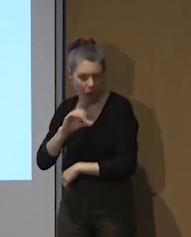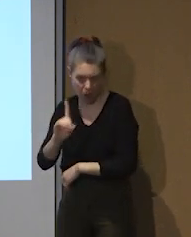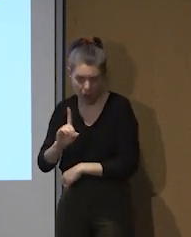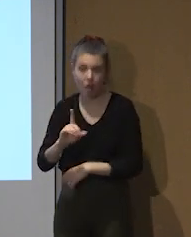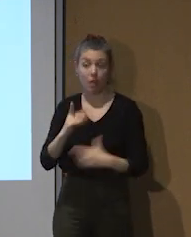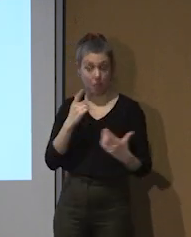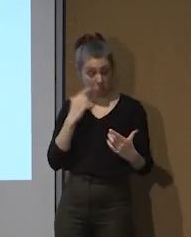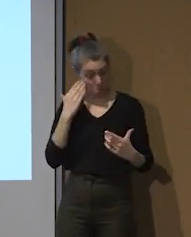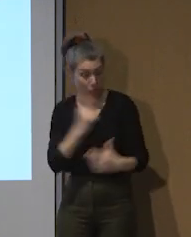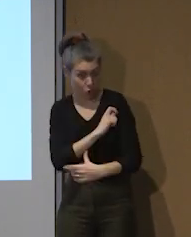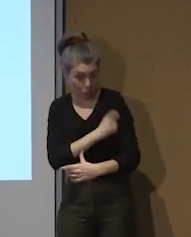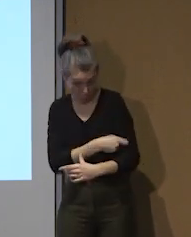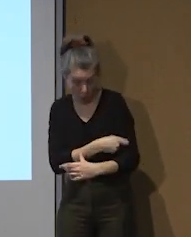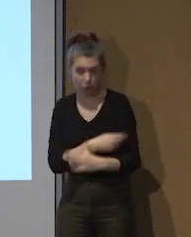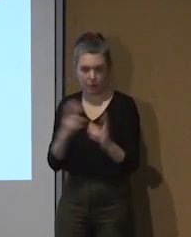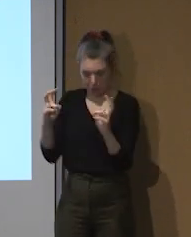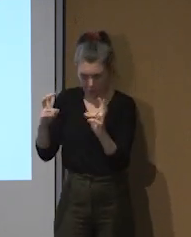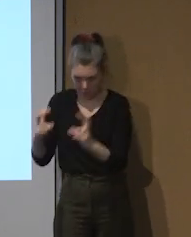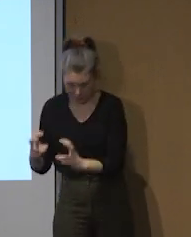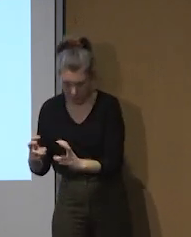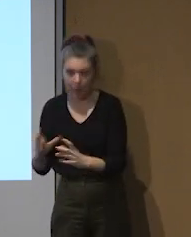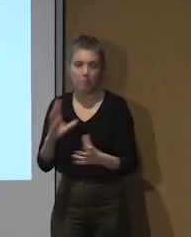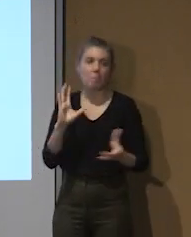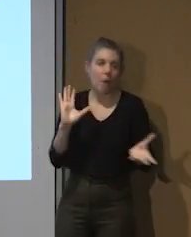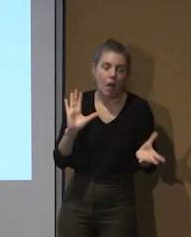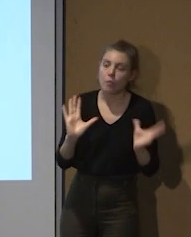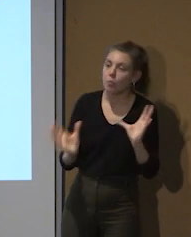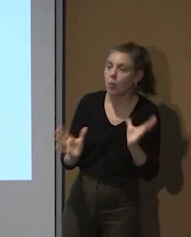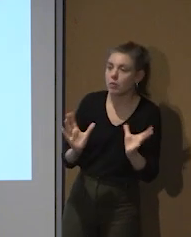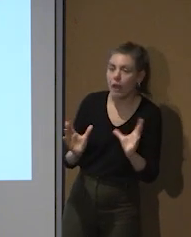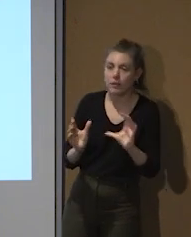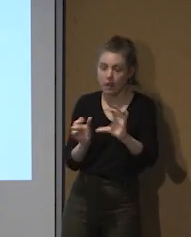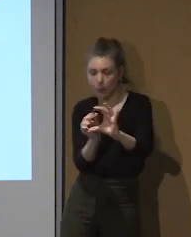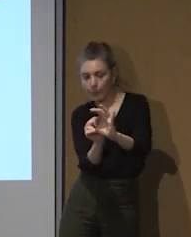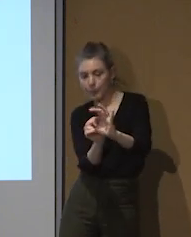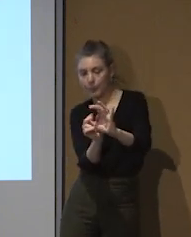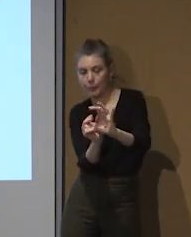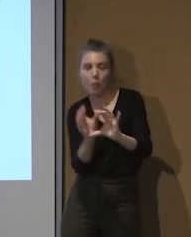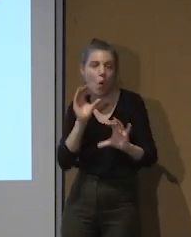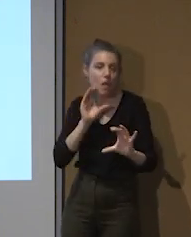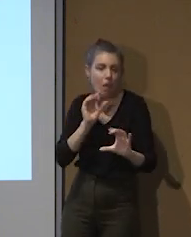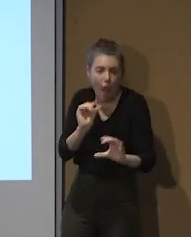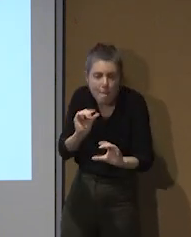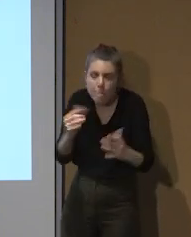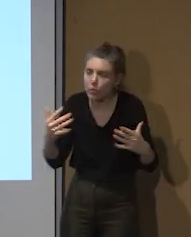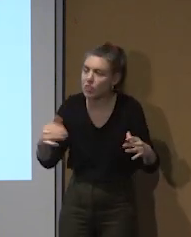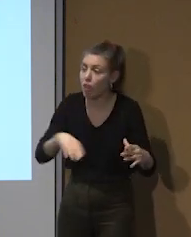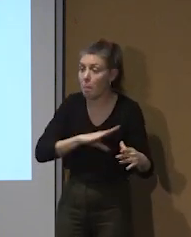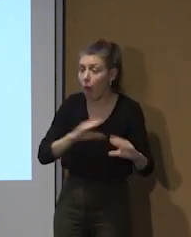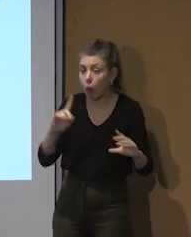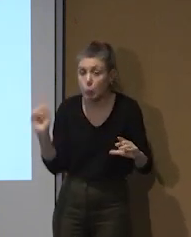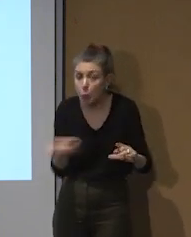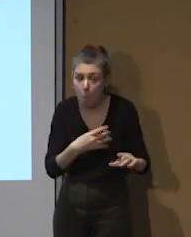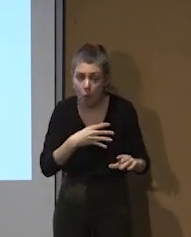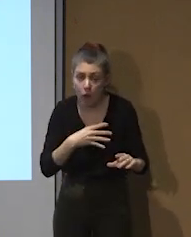en a déjà une, ce qui arrive même à n'importe quel âge quand on est sportif, parce que on vieillit, c'est normal, ça